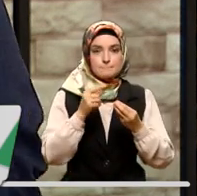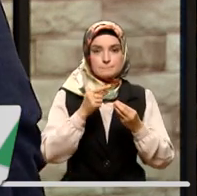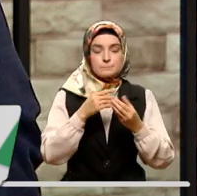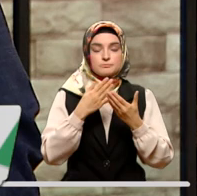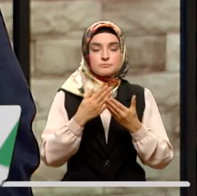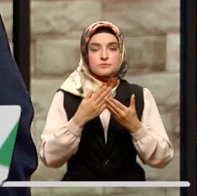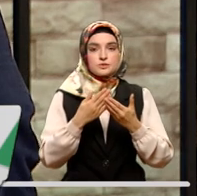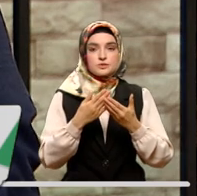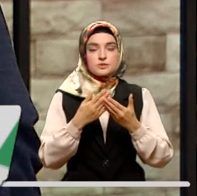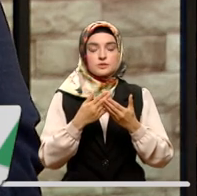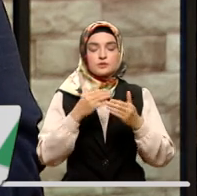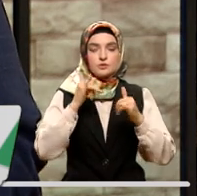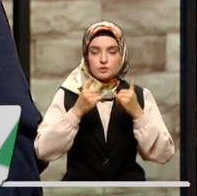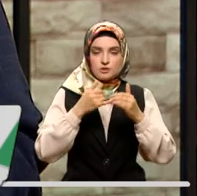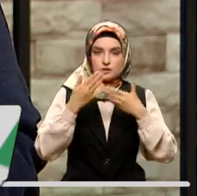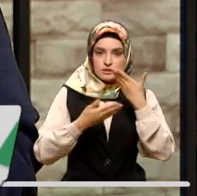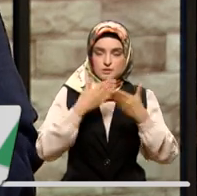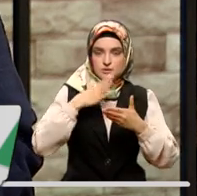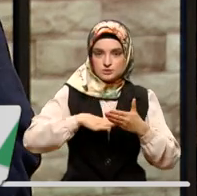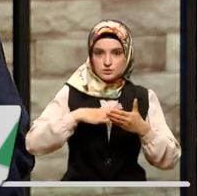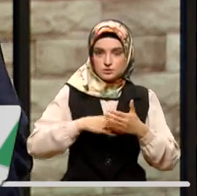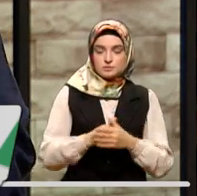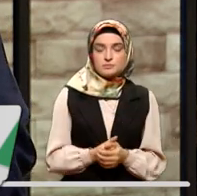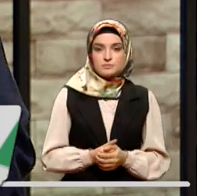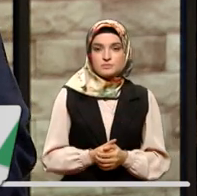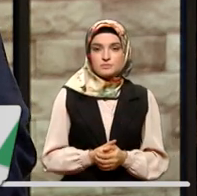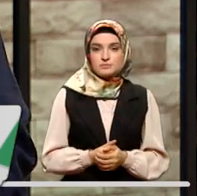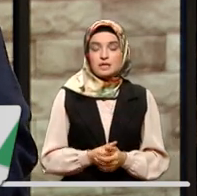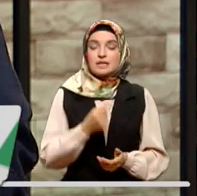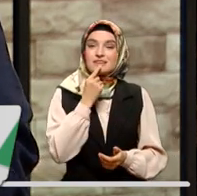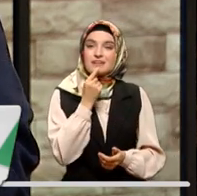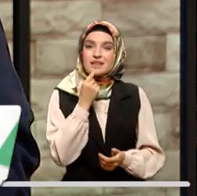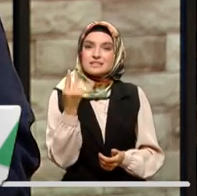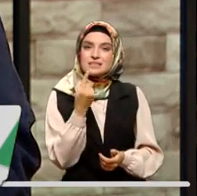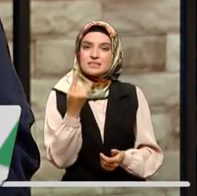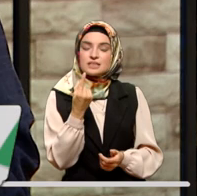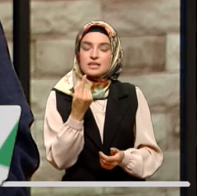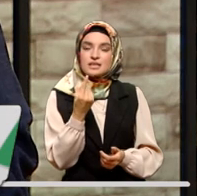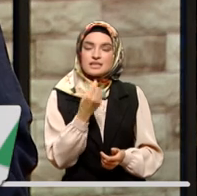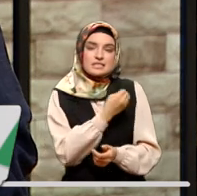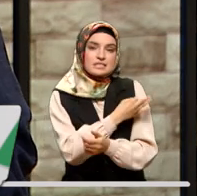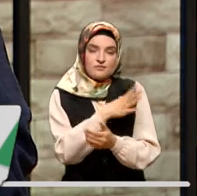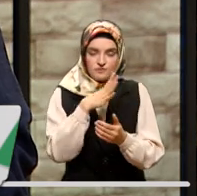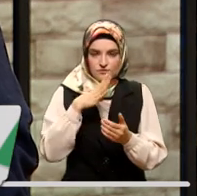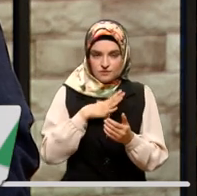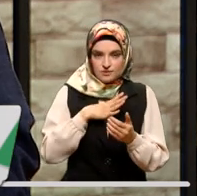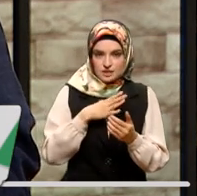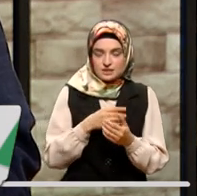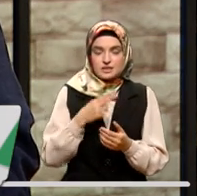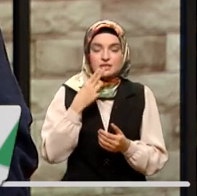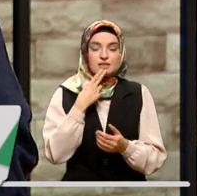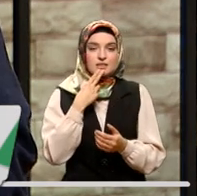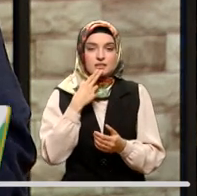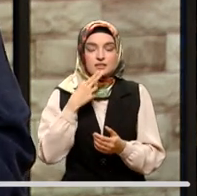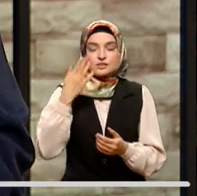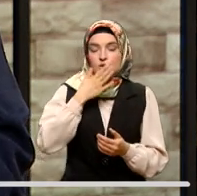istiyorum. Çünkü hoş şeyler. Mesela tatlı şeyler atölyesi var. Tatlı şeyler? Tatlı şeyler atölyesi. Ne yapacak? Kız öğrencilerimize